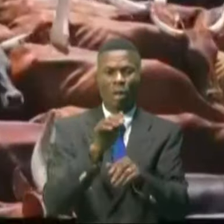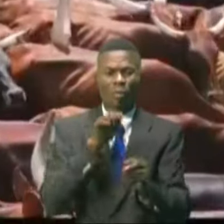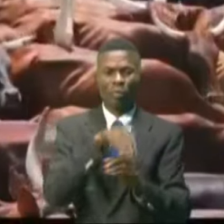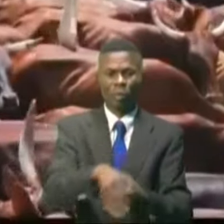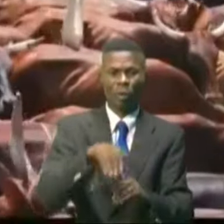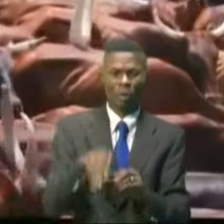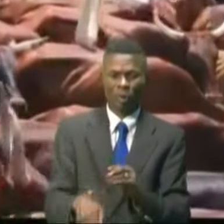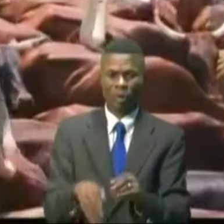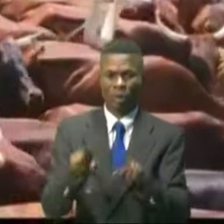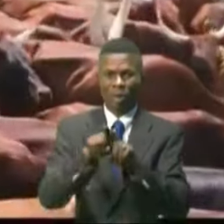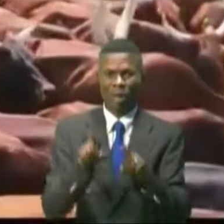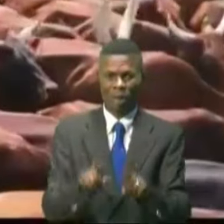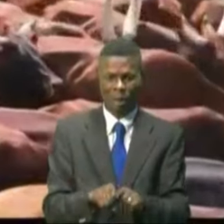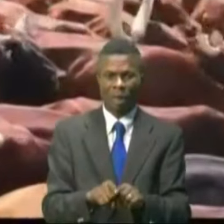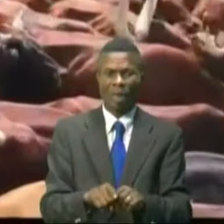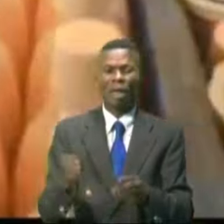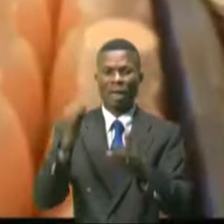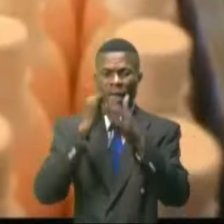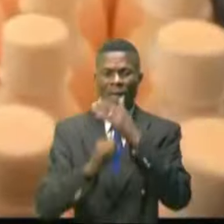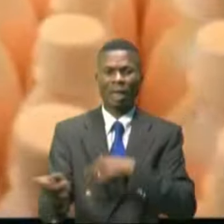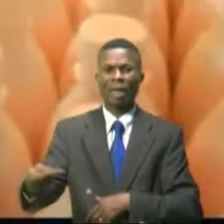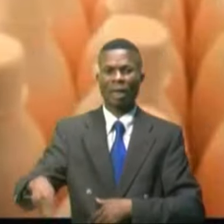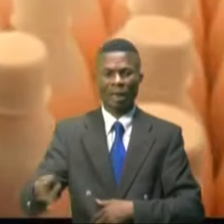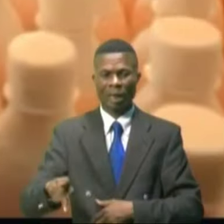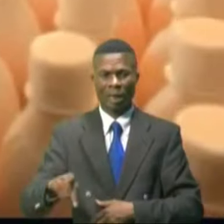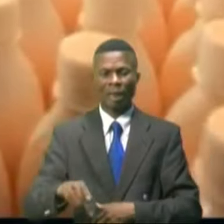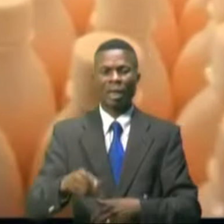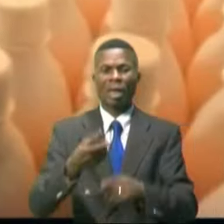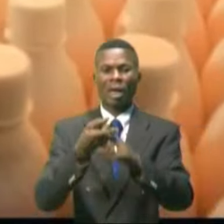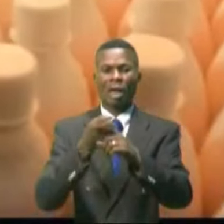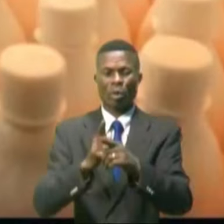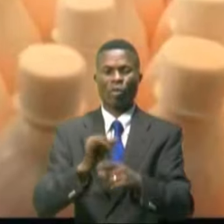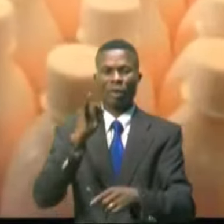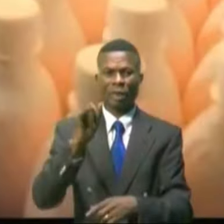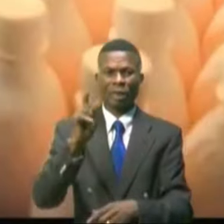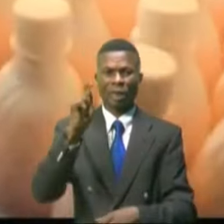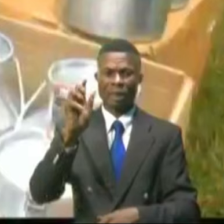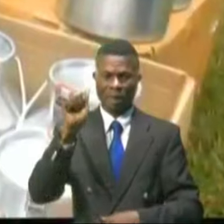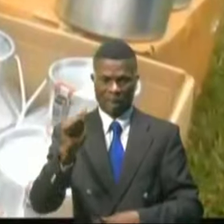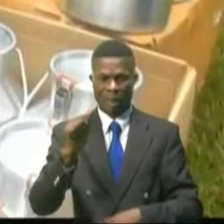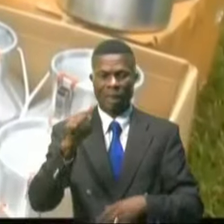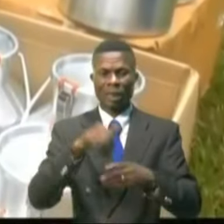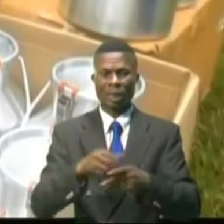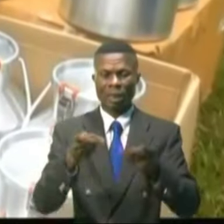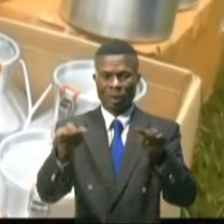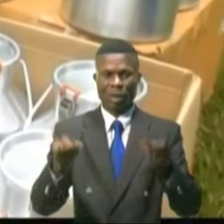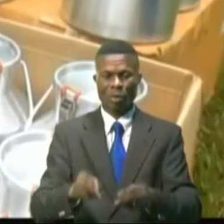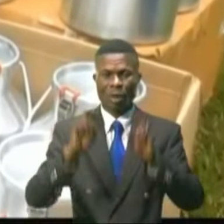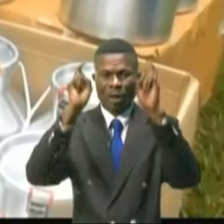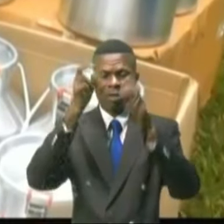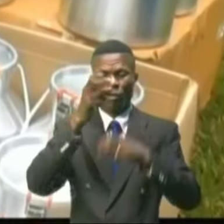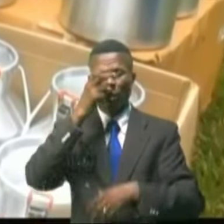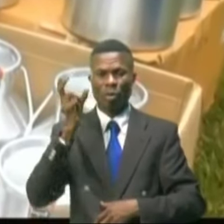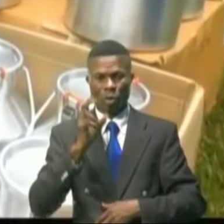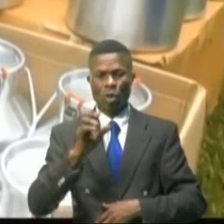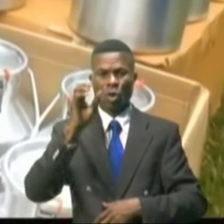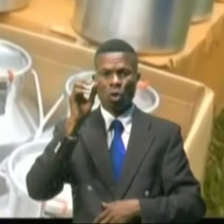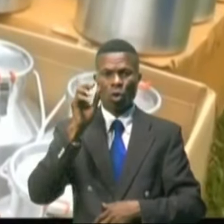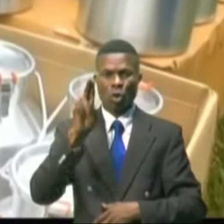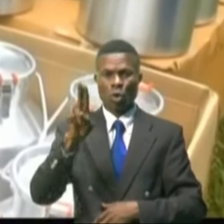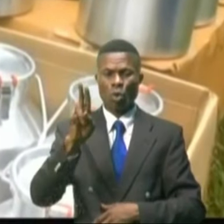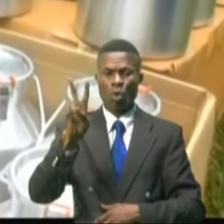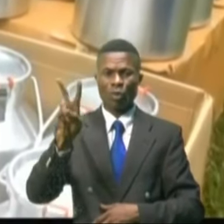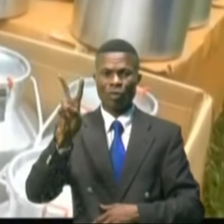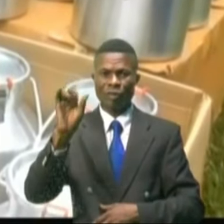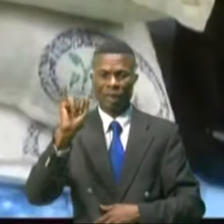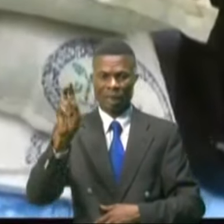composantes intégration régionale pilotées par ITA durant 5 ans dans les corridors Bukavu, Uvira, Fizi, Baraka, au